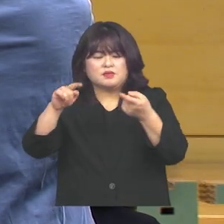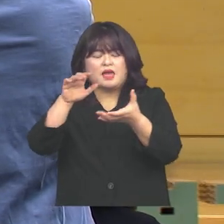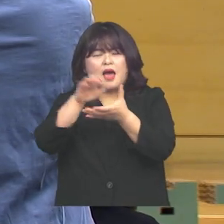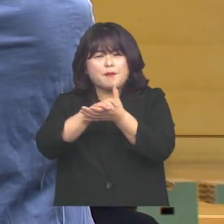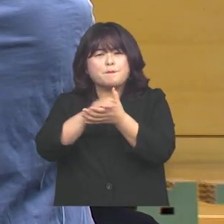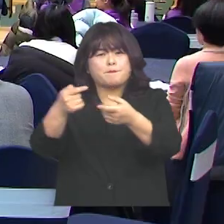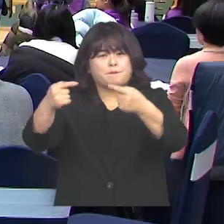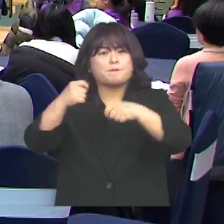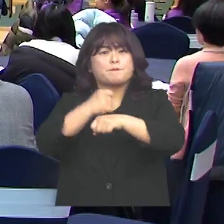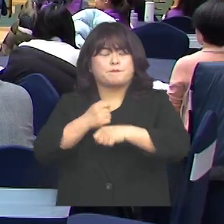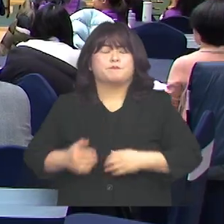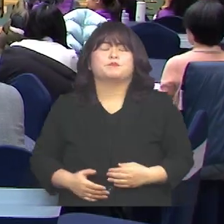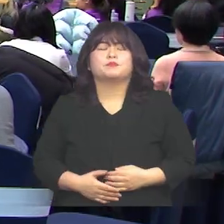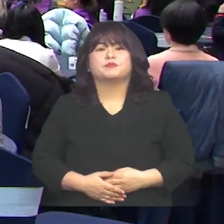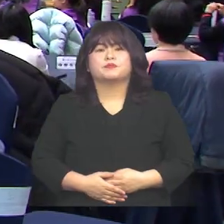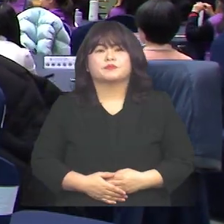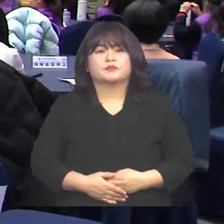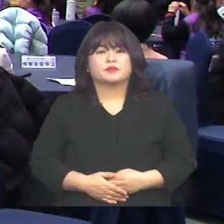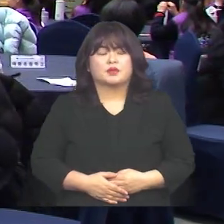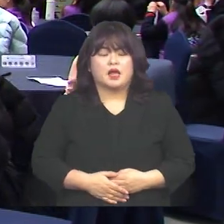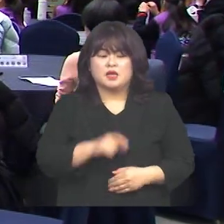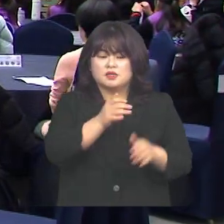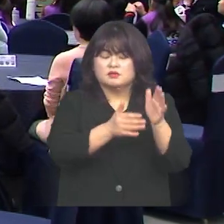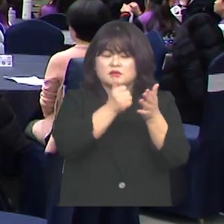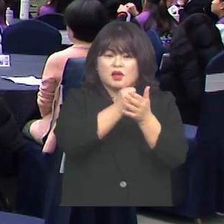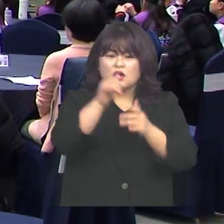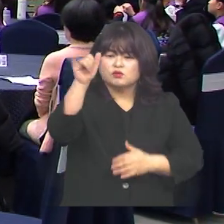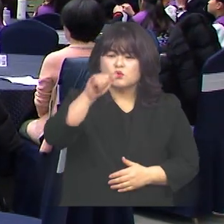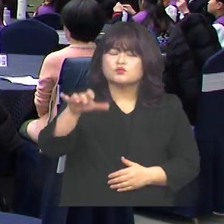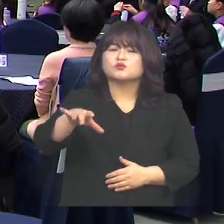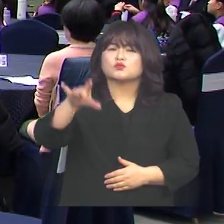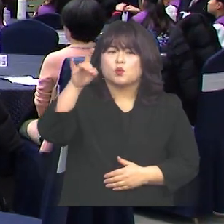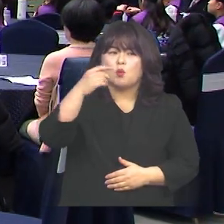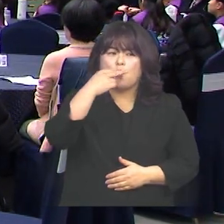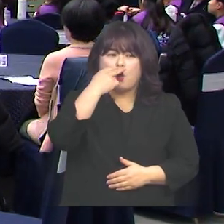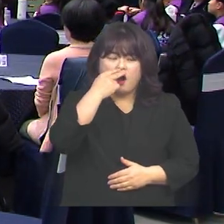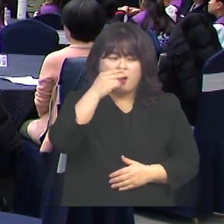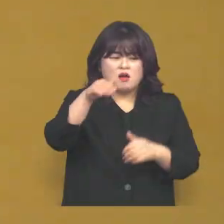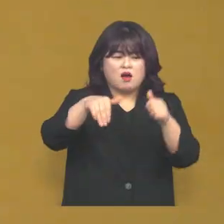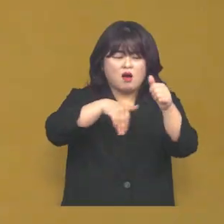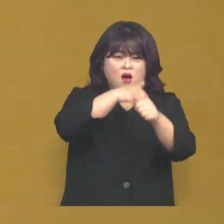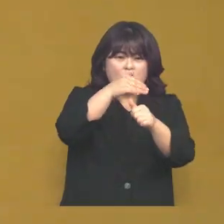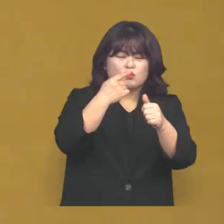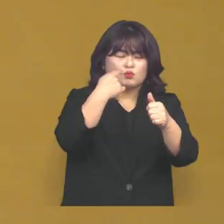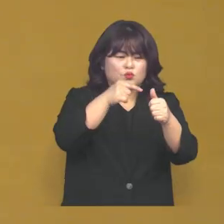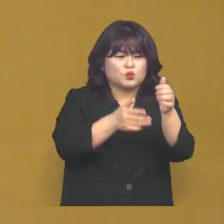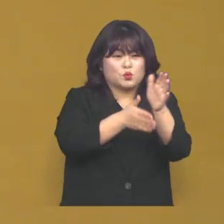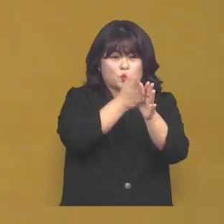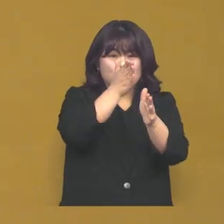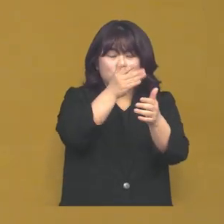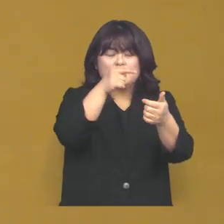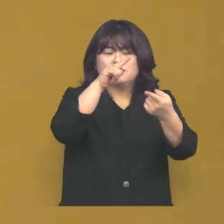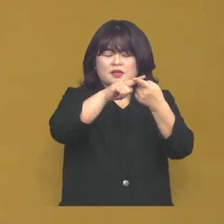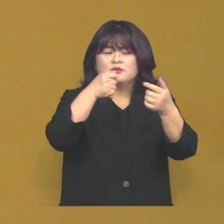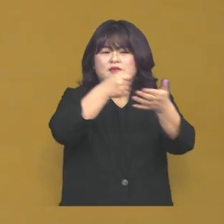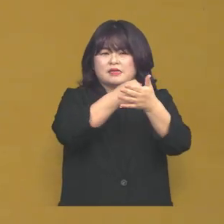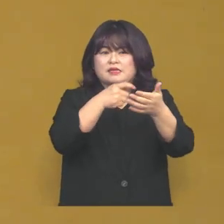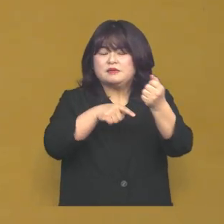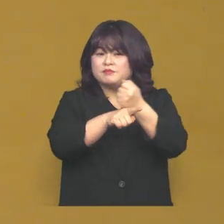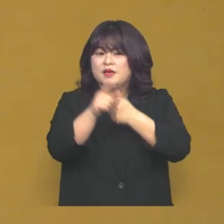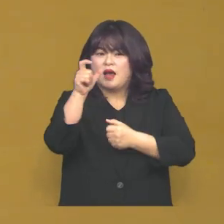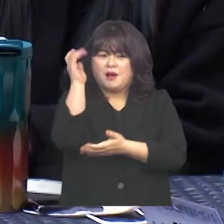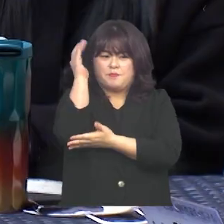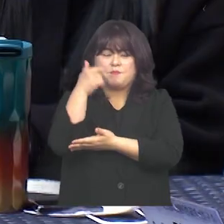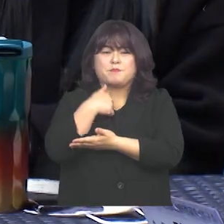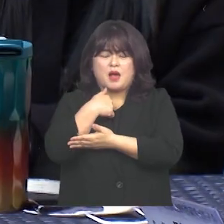학생이 생태학교 사업에 참여했습니다. 이상일 시장은 전국 최초 환경교육도시 재지정의 의미를 강조하며 탄소